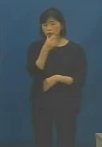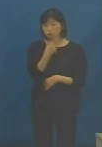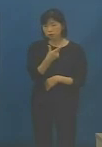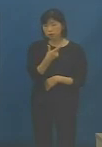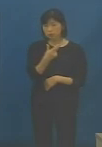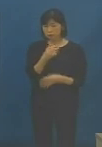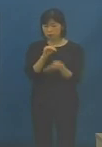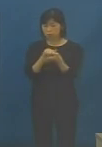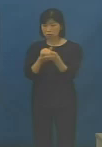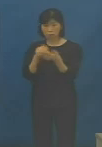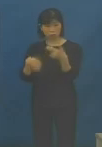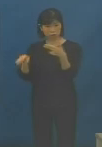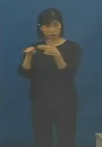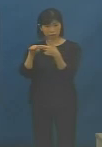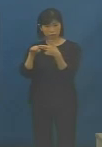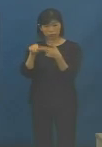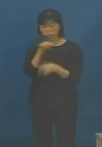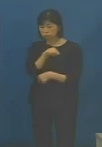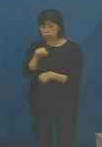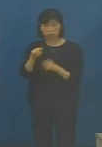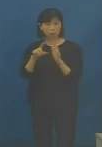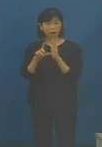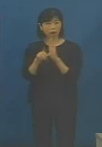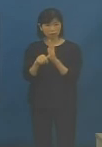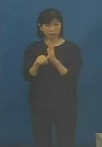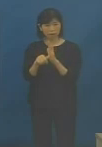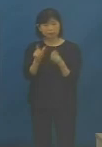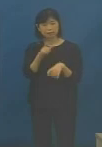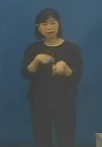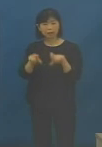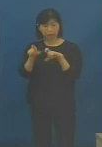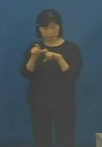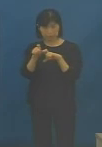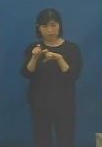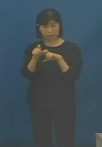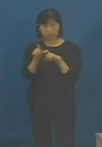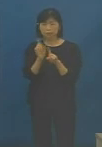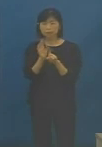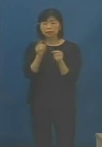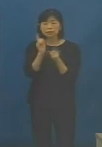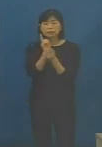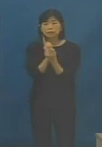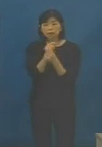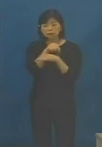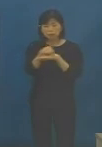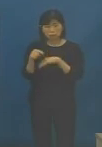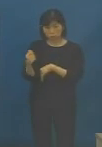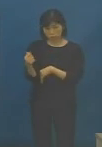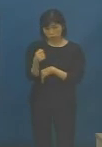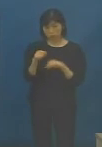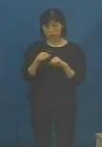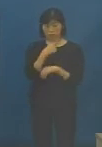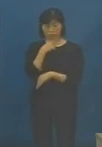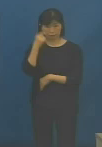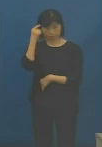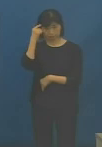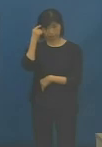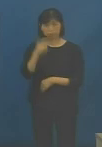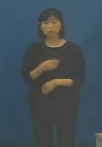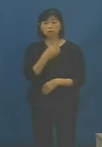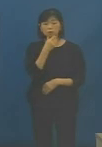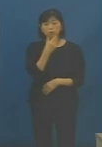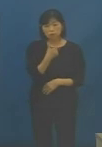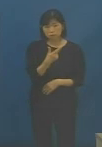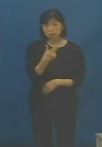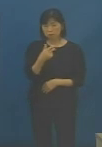設についてはさらにその対策を強めようと思います。でそういう意味で福祉医療施